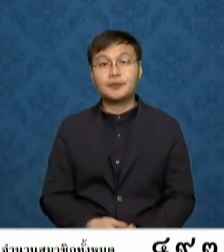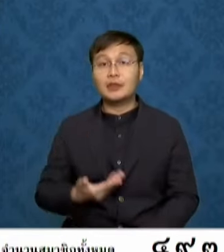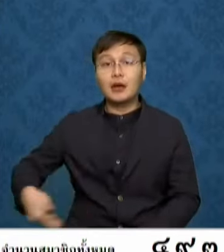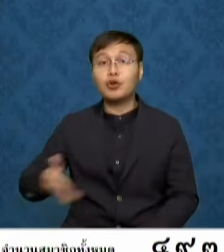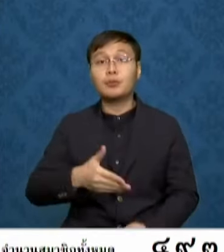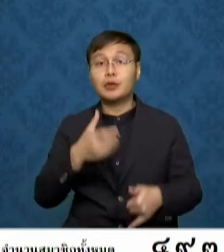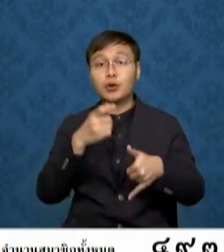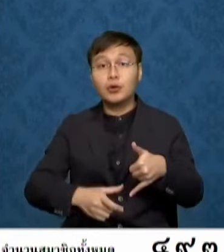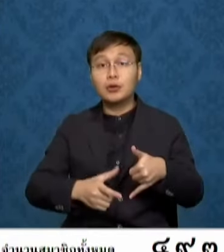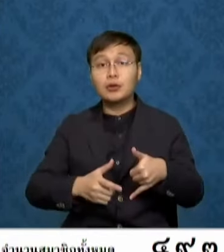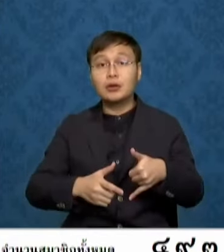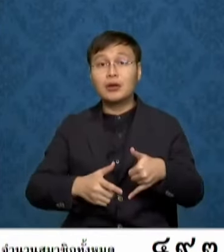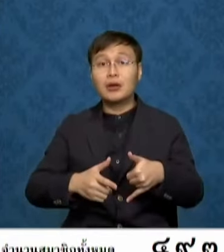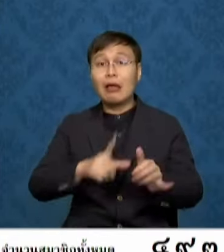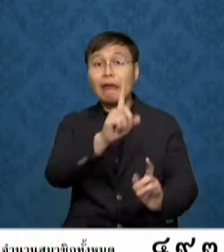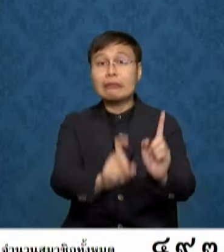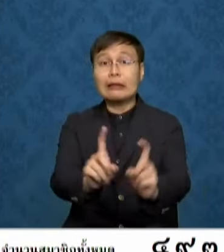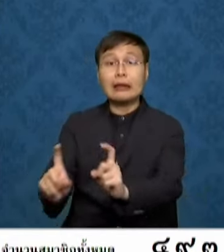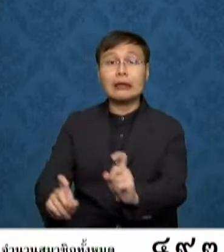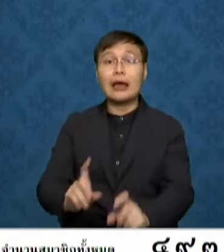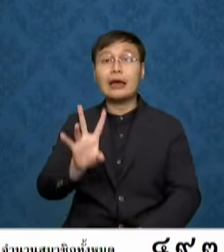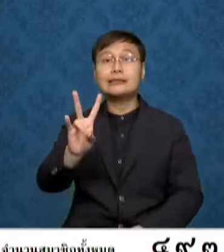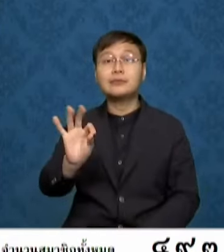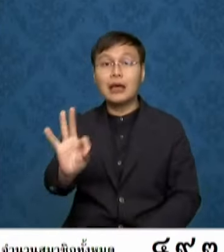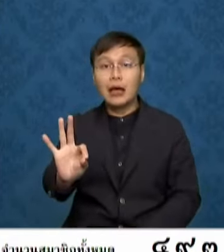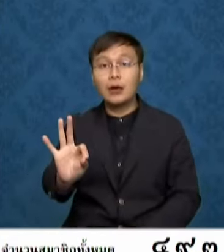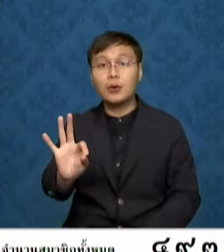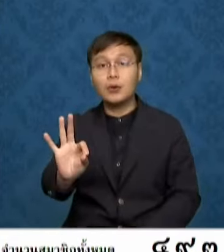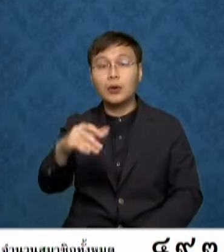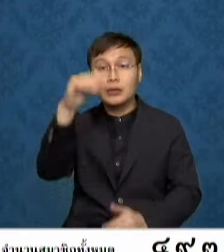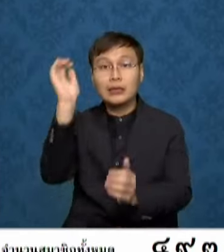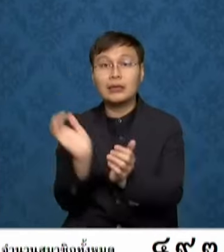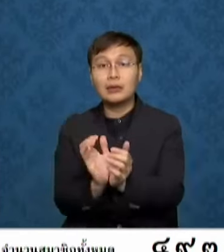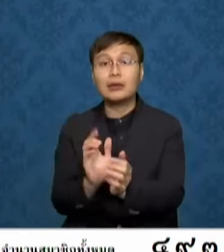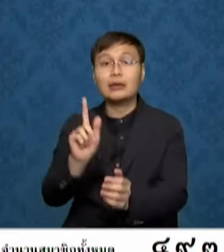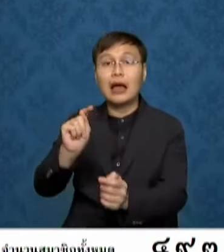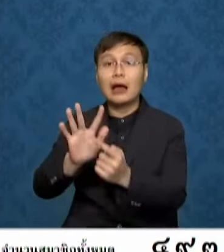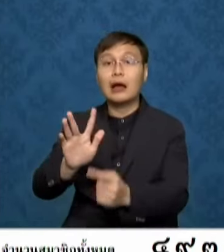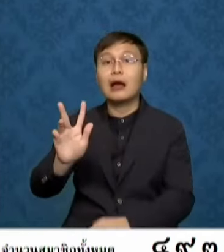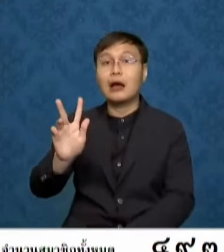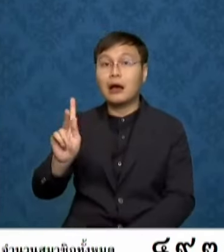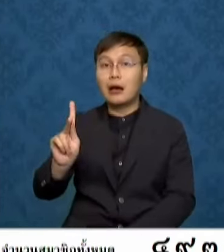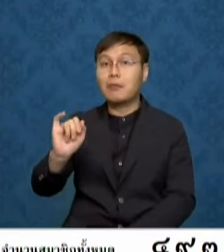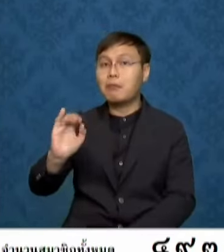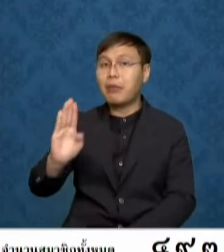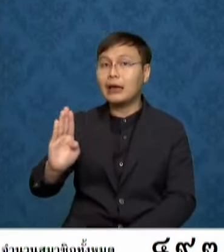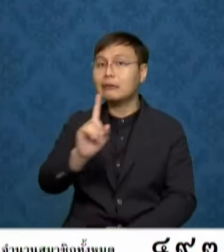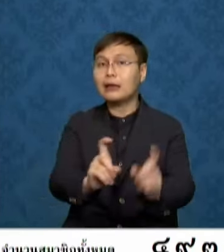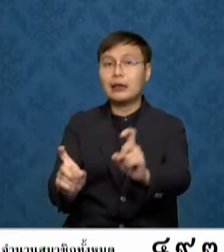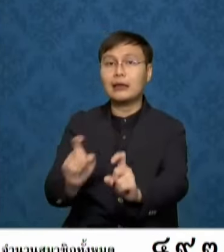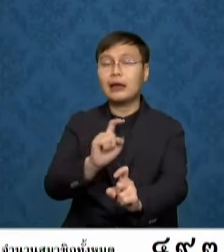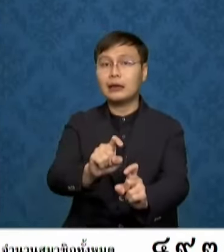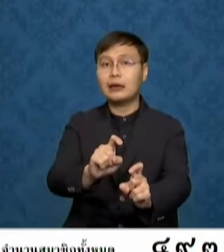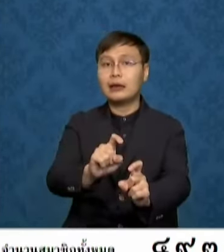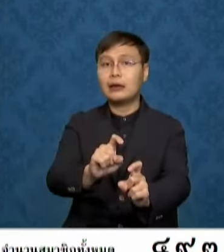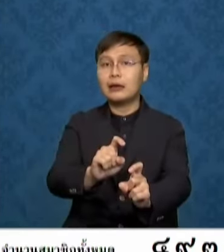สึกเหรอครับกรณีความตายของคน 79คนนในเหตุการณ์ที่สถานีตำรวจภูธรอำเภอตากใบคุณไม่รู้สาเหรอครับกับการขน